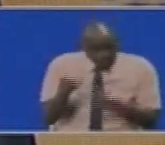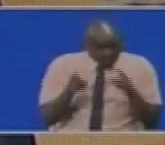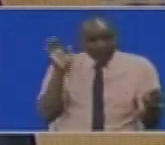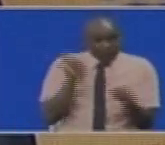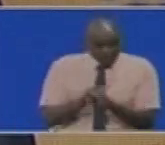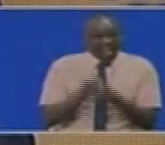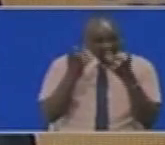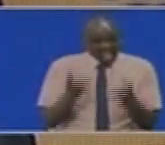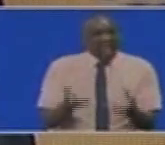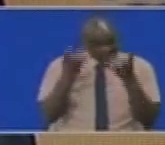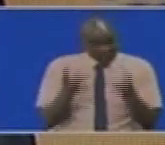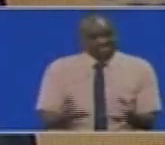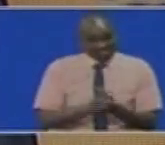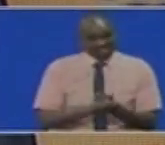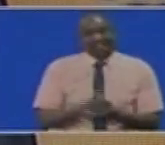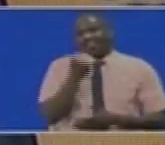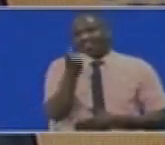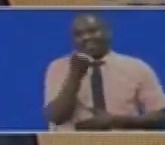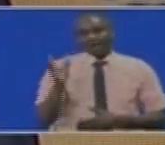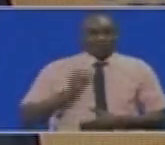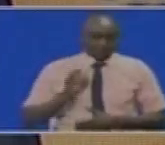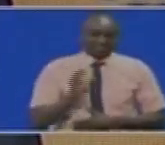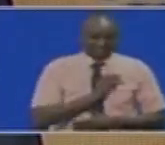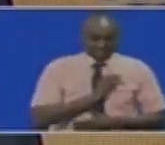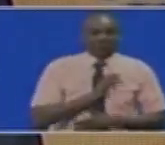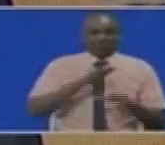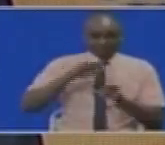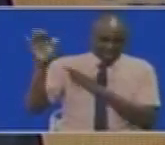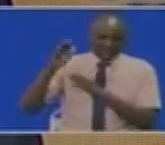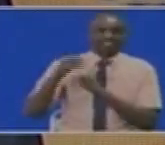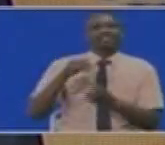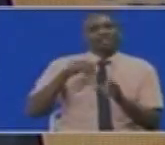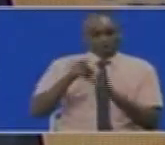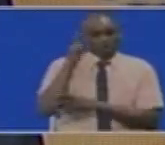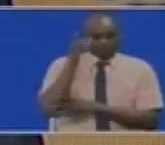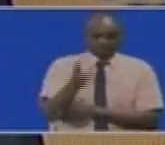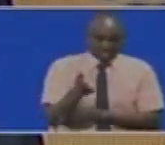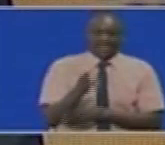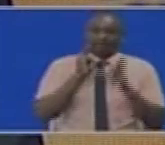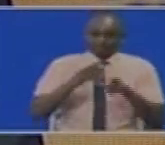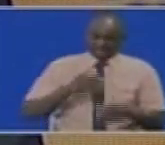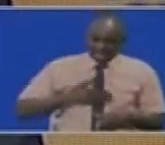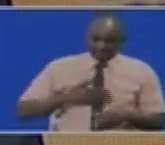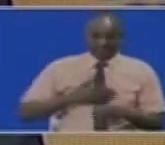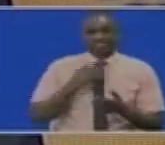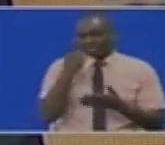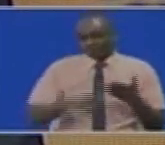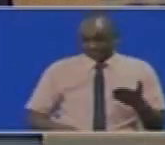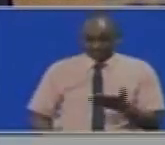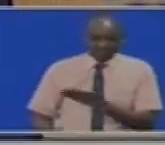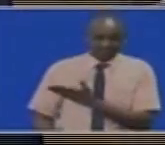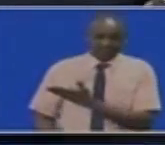yenye uzani wa juu mbele ya kamati ya bunge kuhusu sheria. Mwanahabari Mark Namaso na taarifa zaidi.